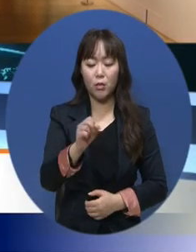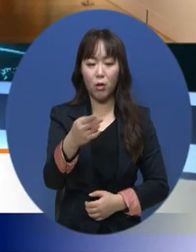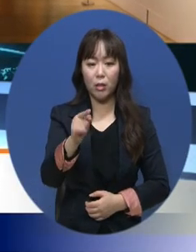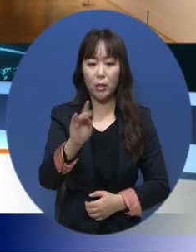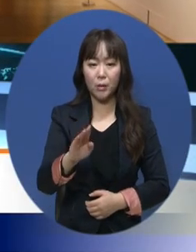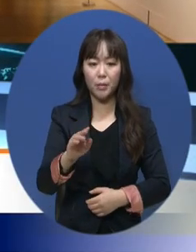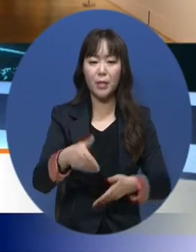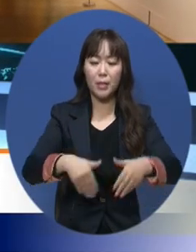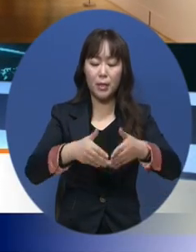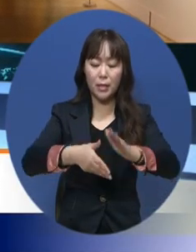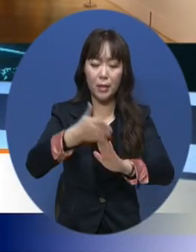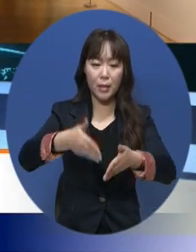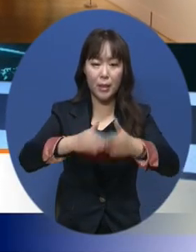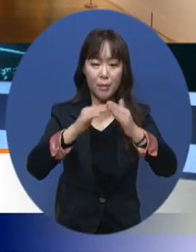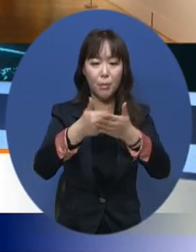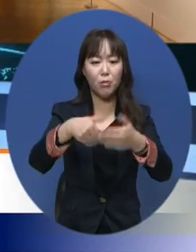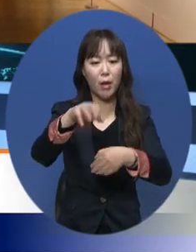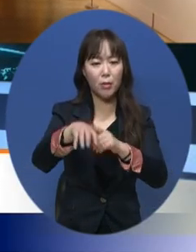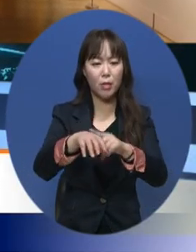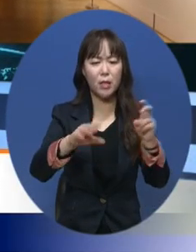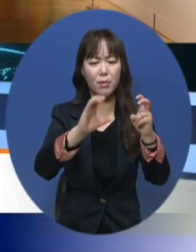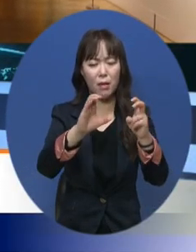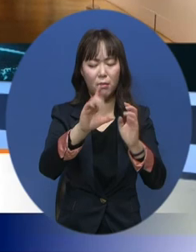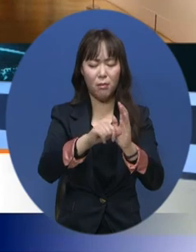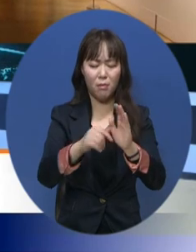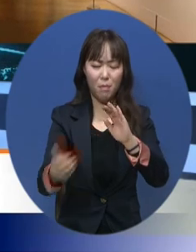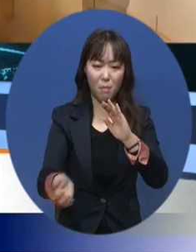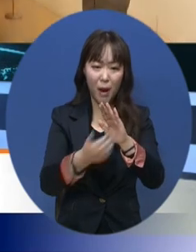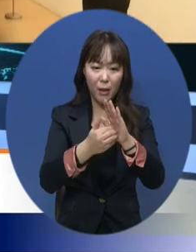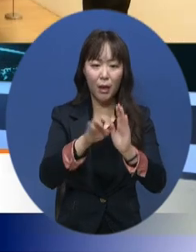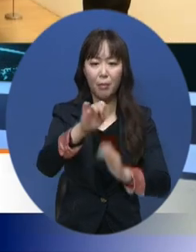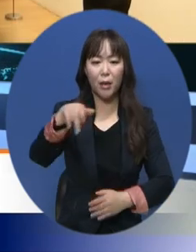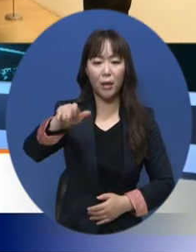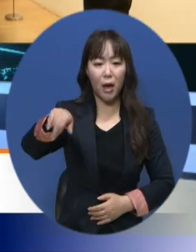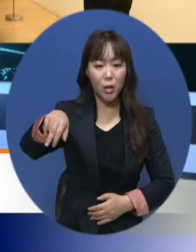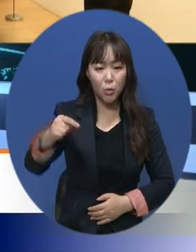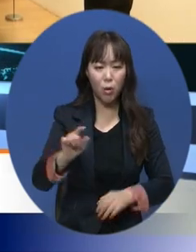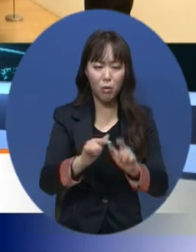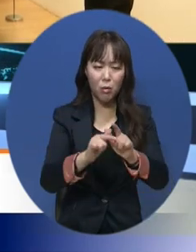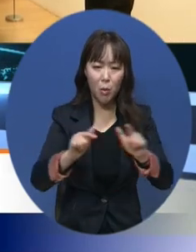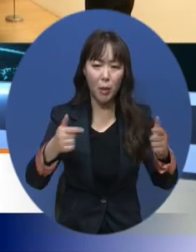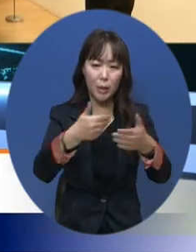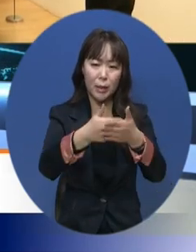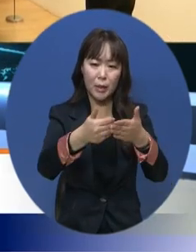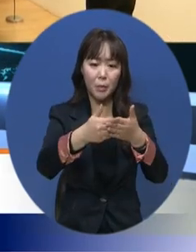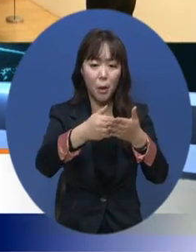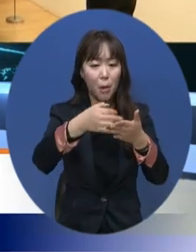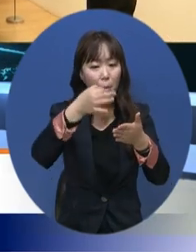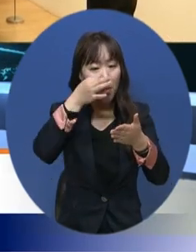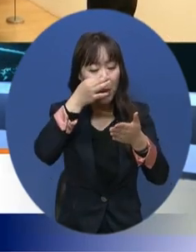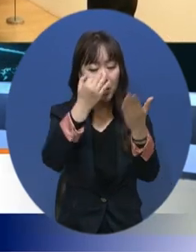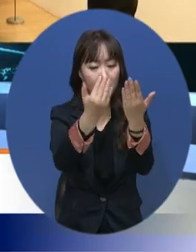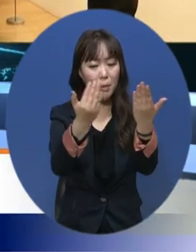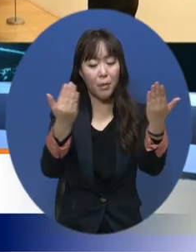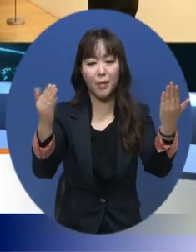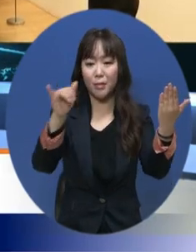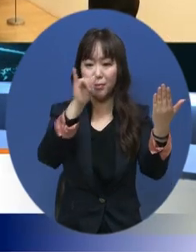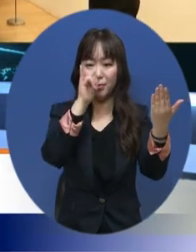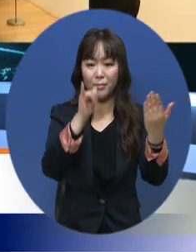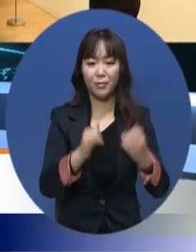정읍시립미술관에서 20세기 최고의 화가로 불리는 파블로 피카소의 다양한 작품 세계를 볼 수 있는 전시가